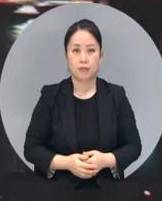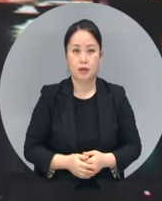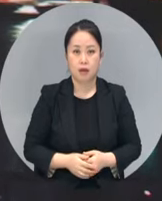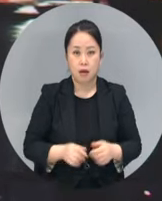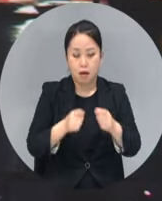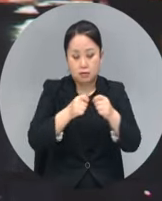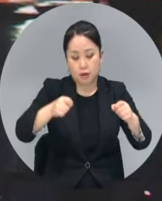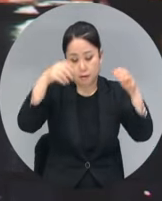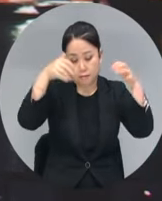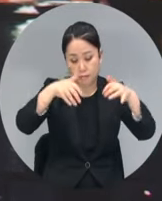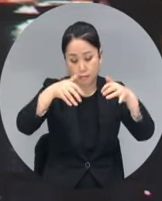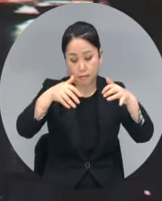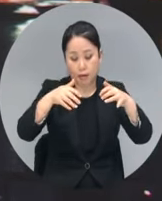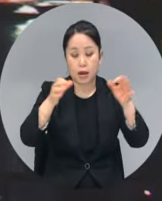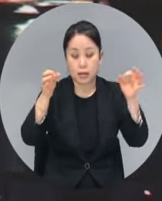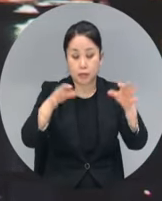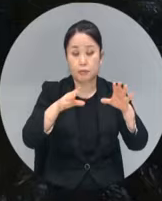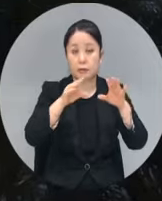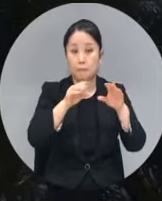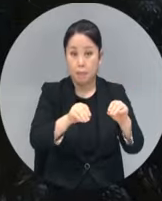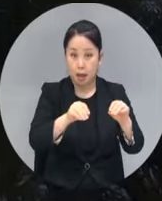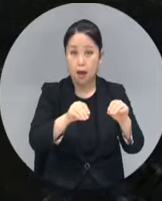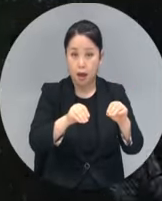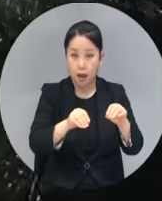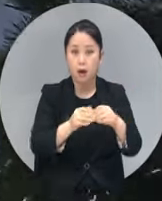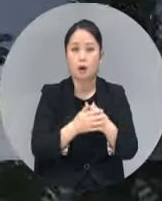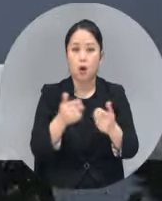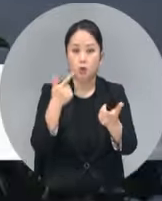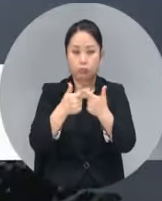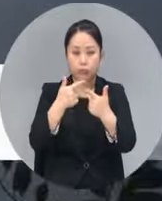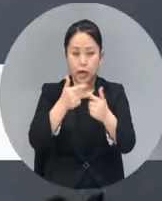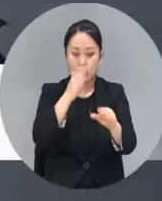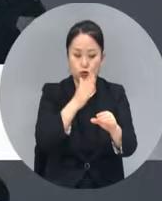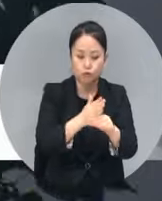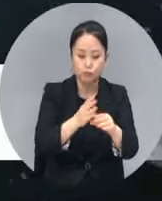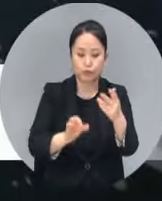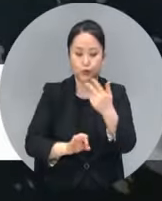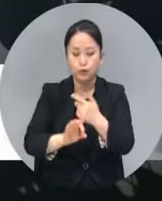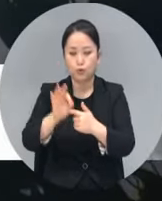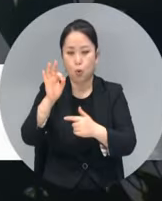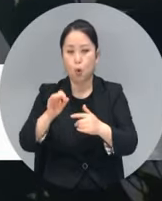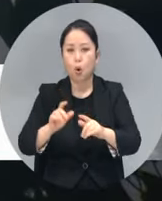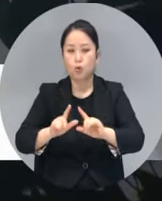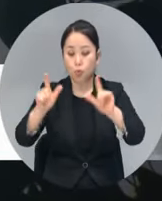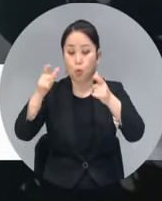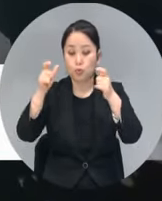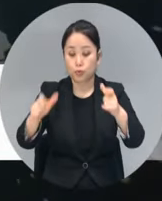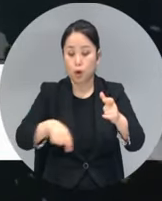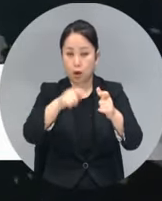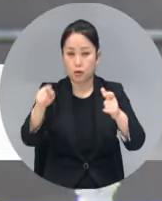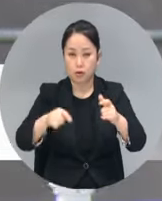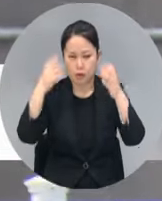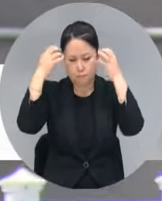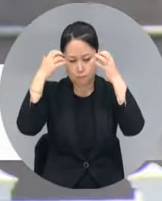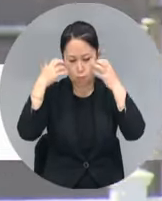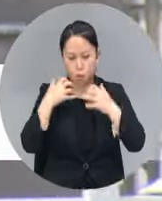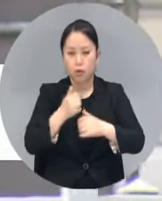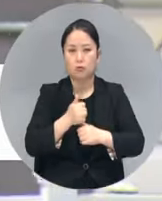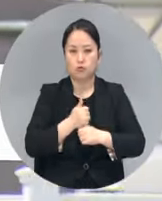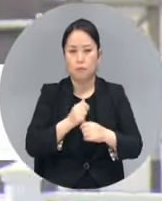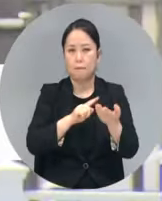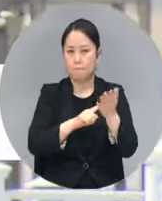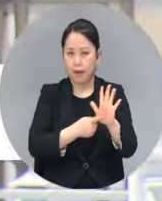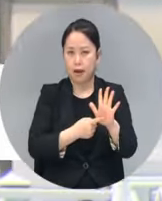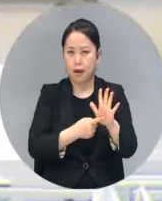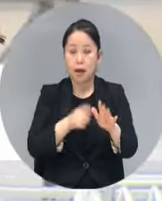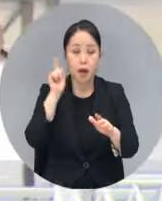장마비가 잠시 소강 상태를 보이고 있는 가운데 부산 중부와 동부 권역의 폭염주의보가 내려졌습니다 내일